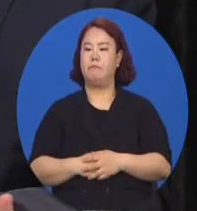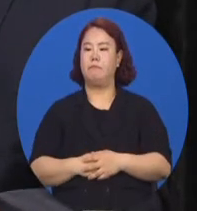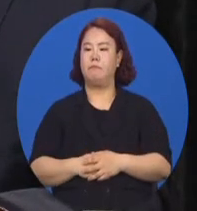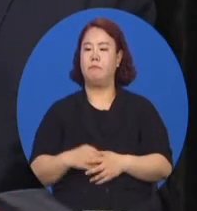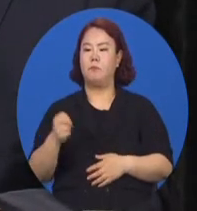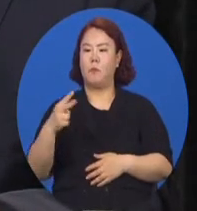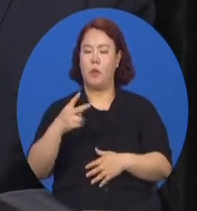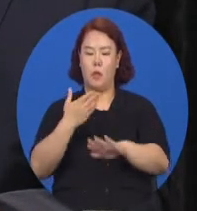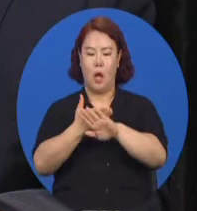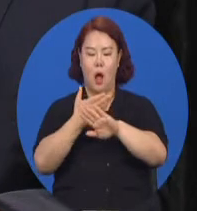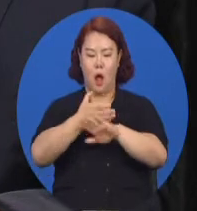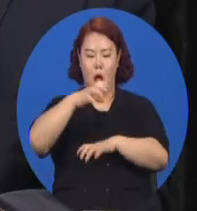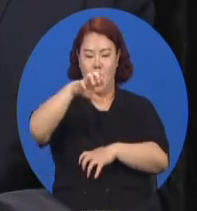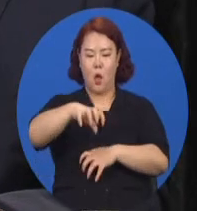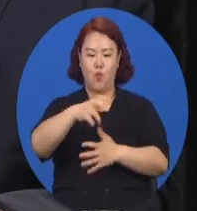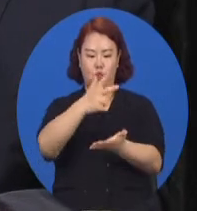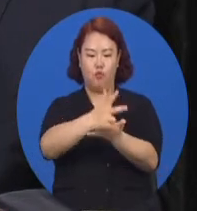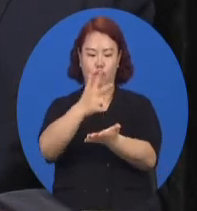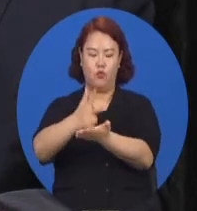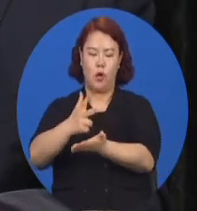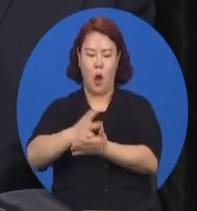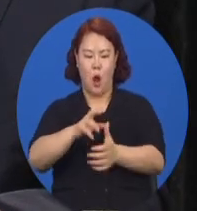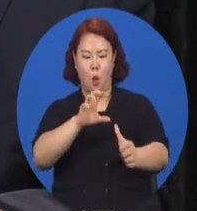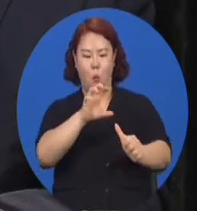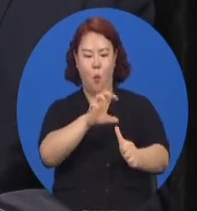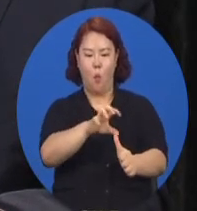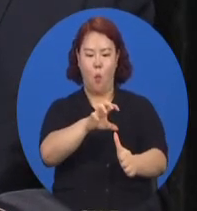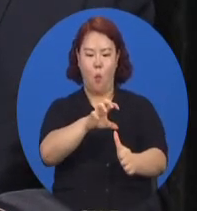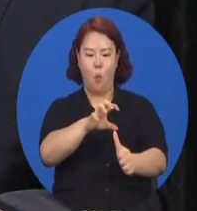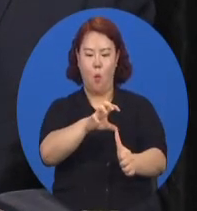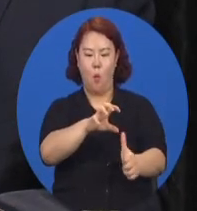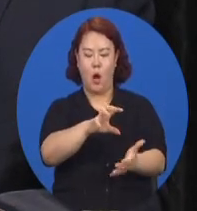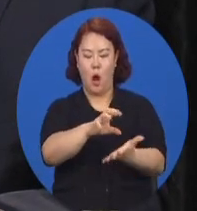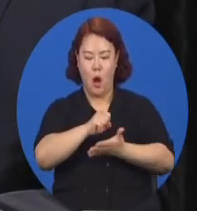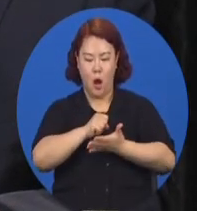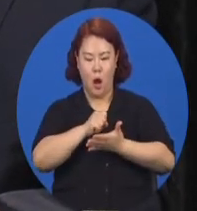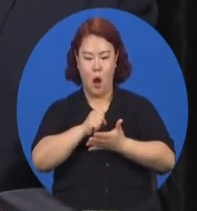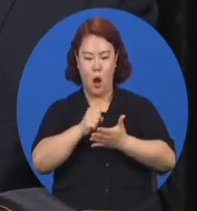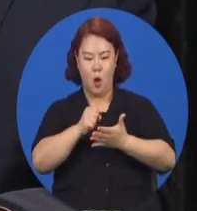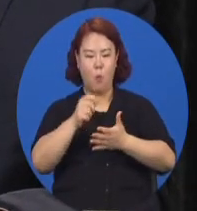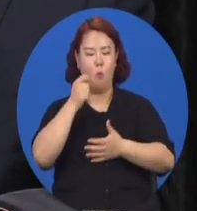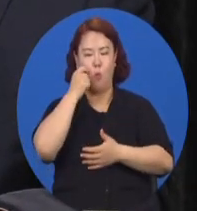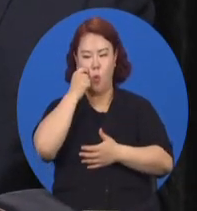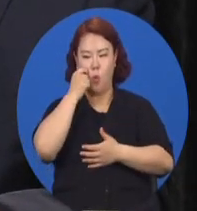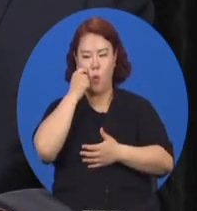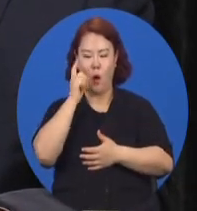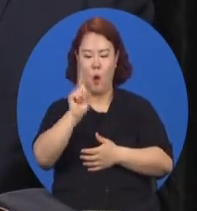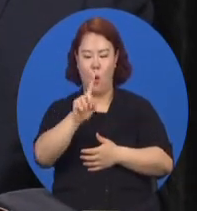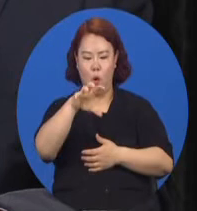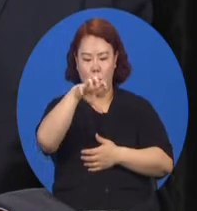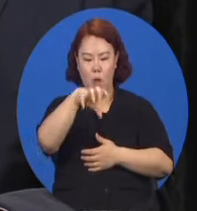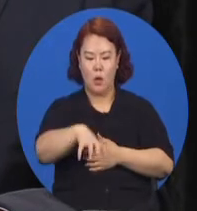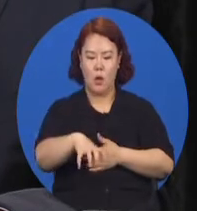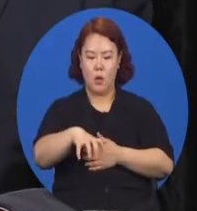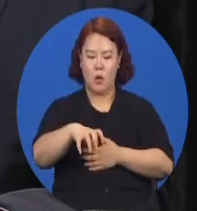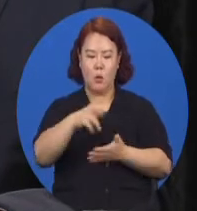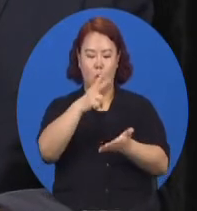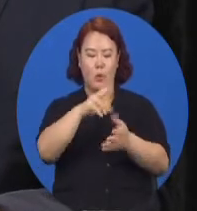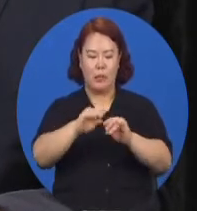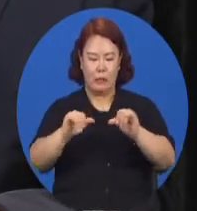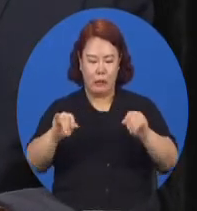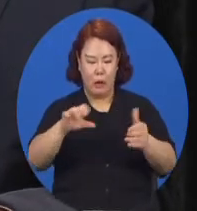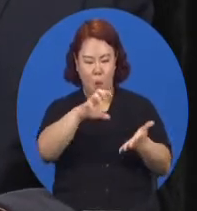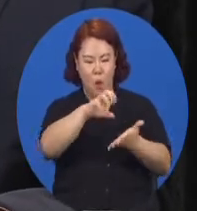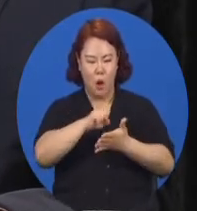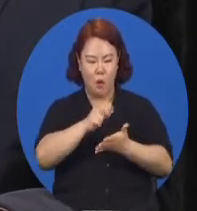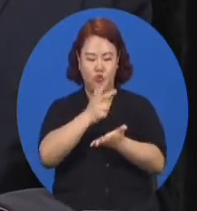다른데 주차면을 확보할 수 있는 여유 공간이 없는 지역이 우리 지역입니다. 어느 지역에 이 부지를 확보하거나 주차장을 확보하거나